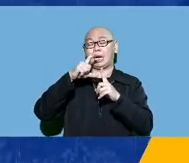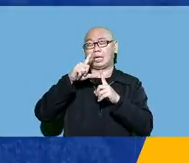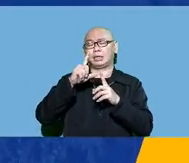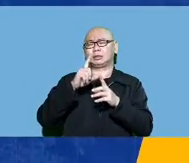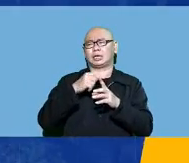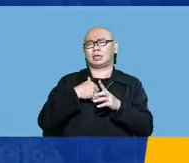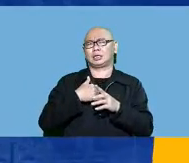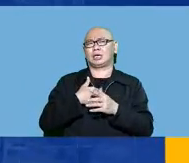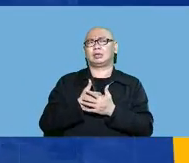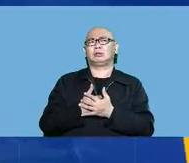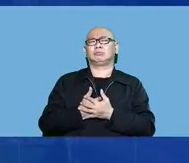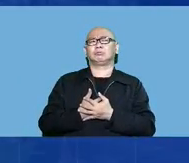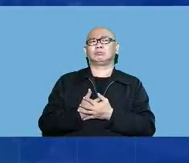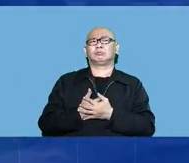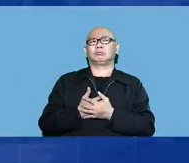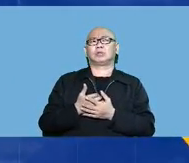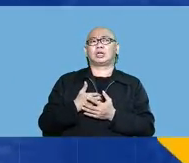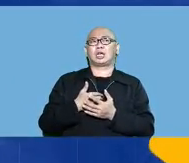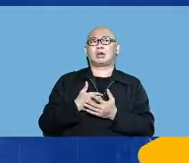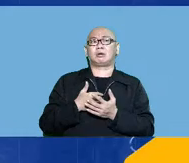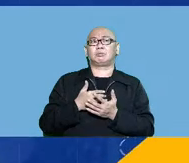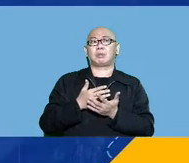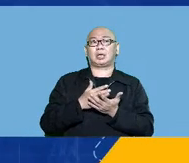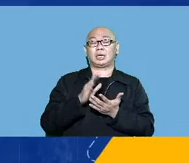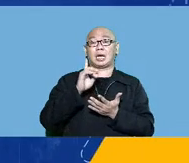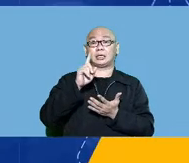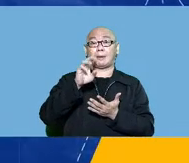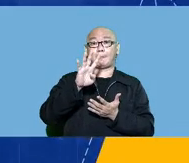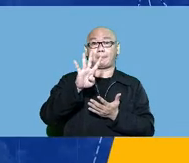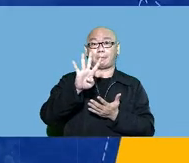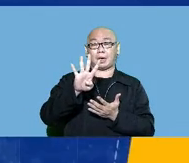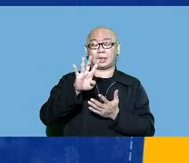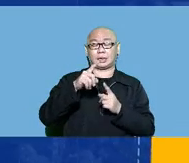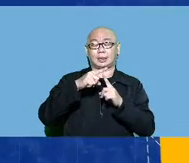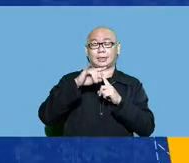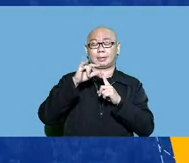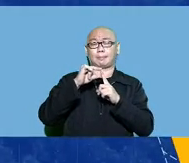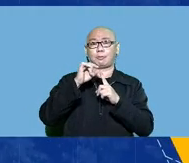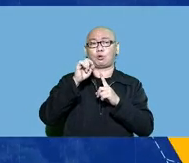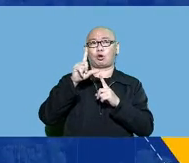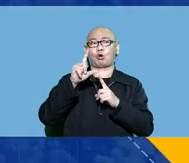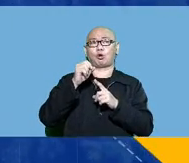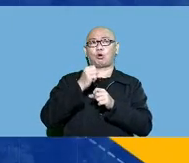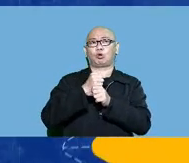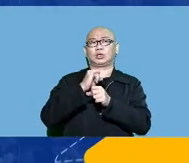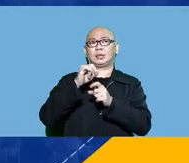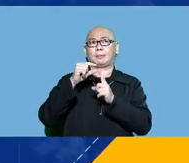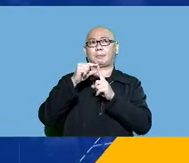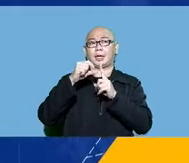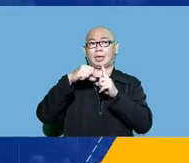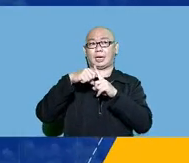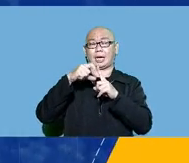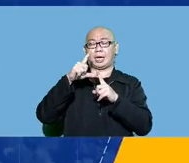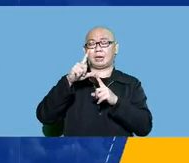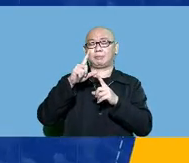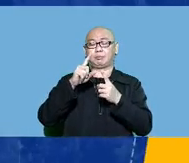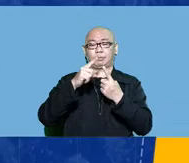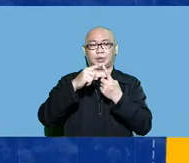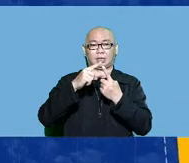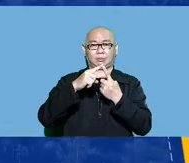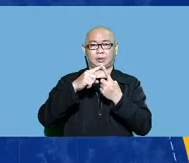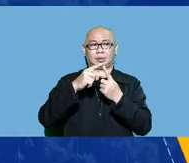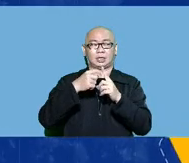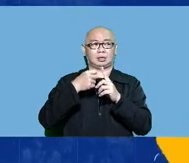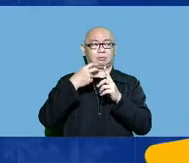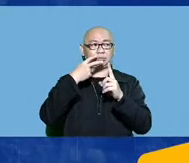penelitian saya membagi ada 4 tipologi PKL. Pertama, dari